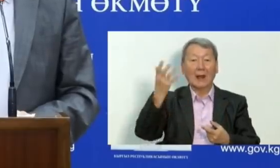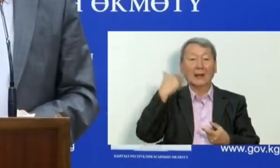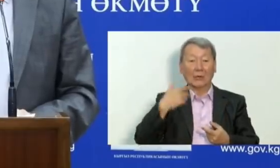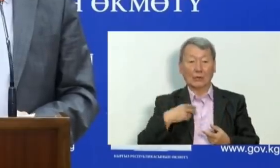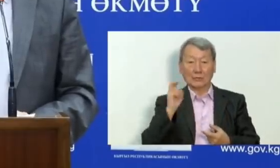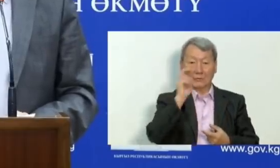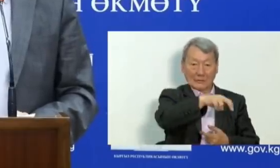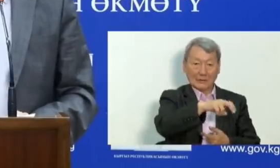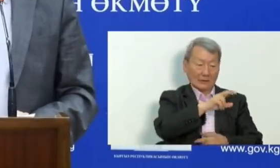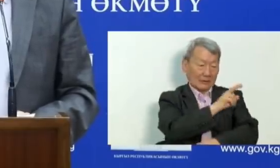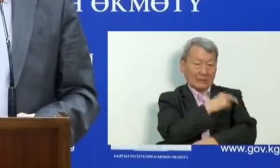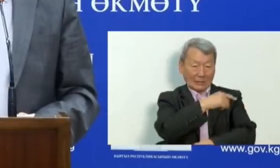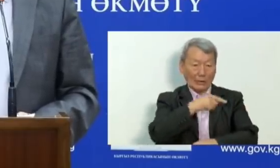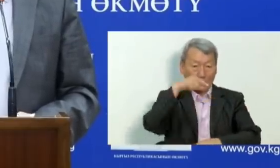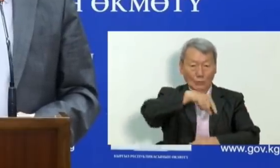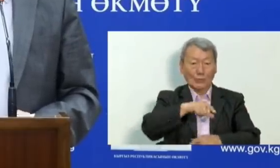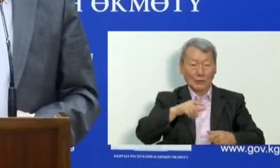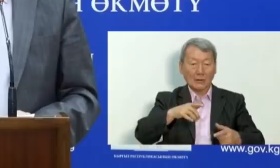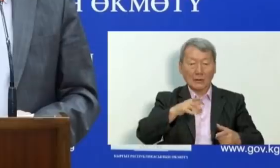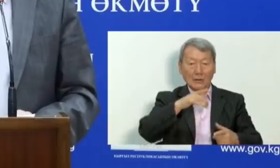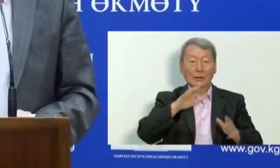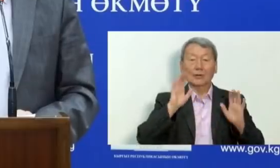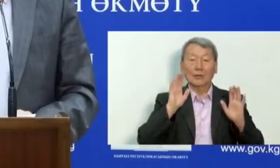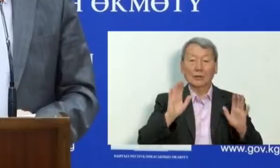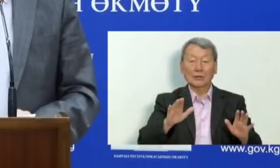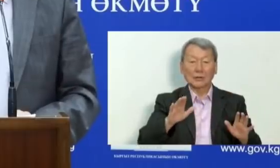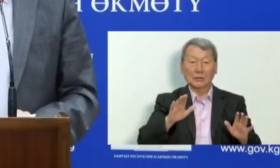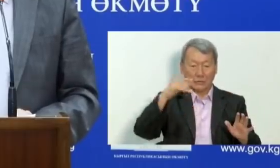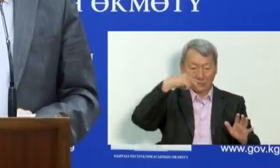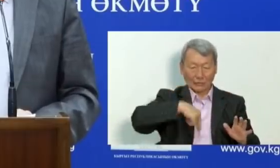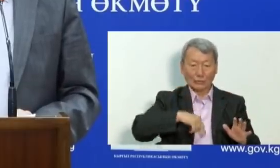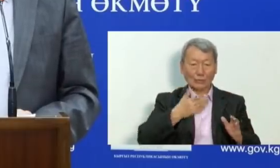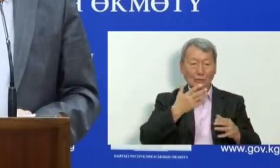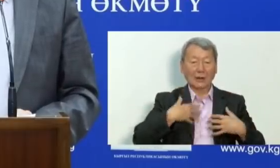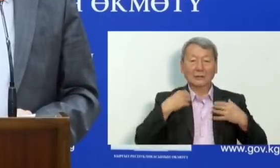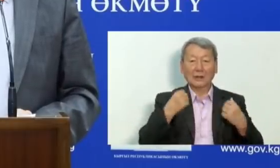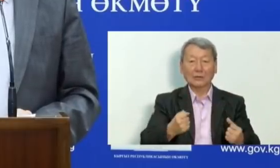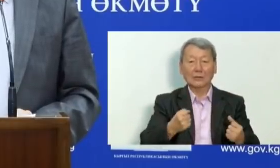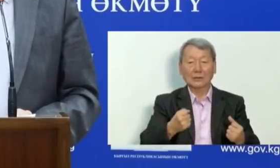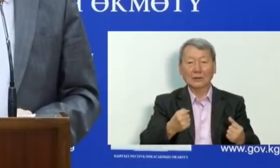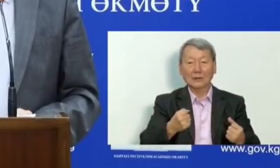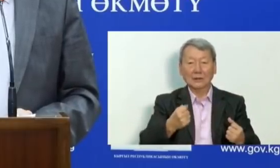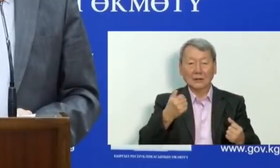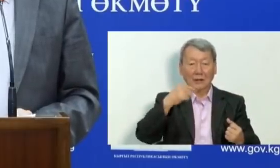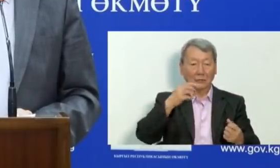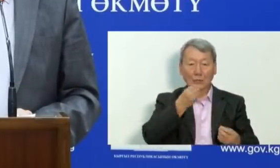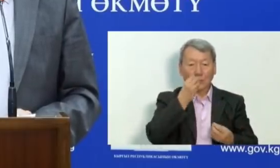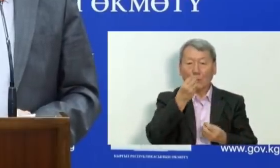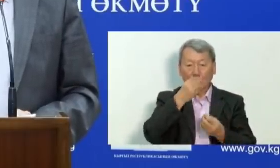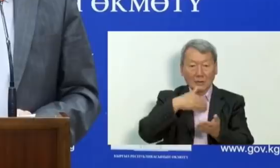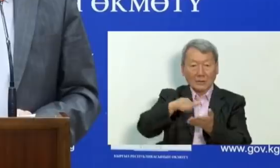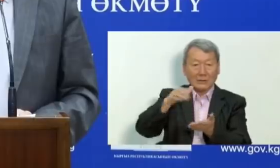Келгенде деген ушу дене табы көтөрүлүп, жалпы шалдыроо болуп, ошол аппетит жок,